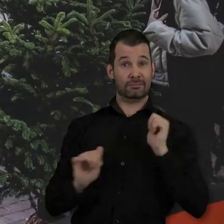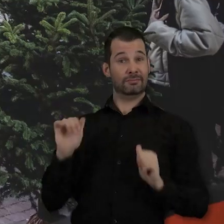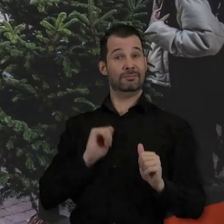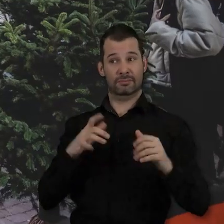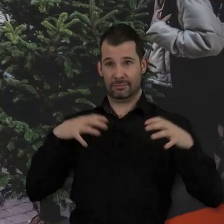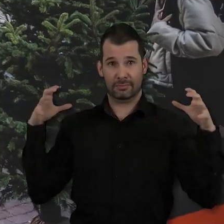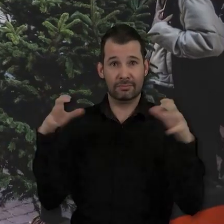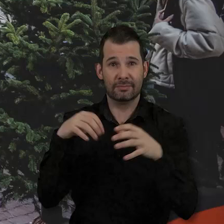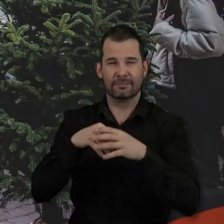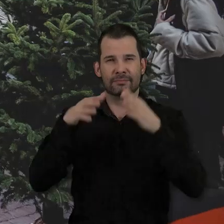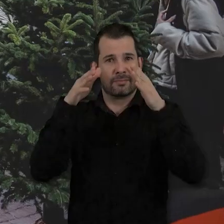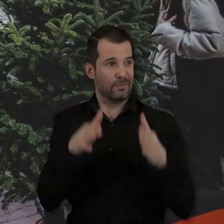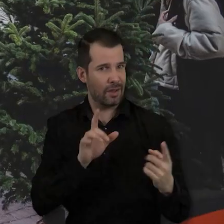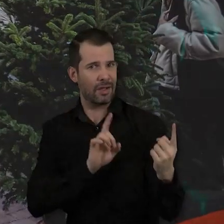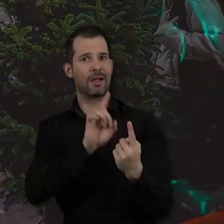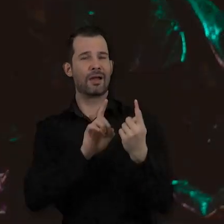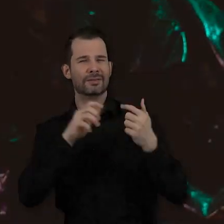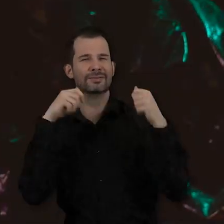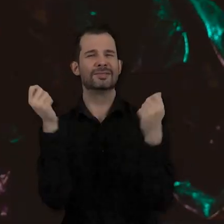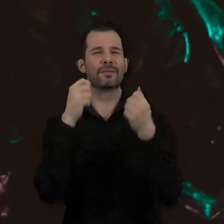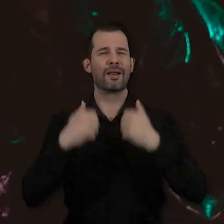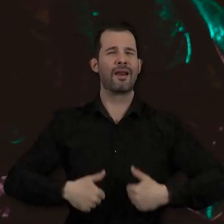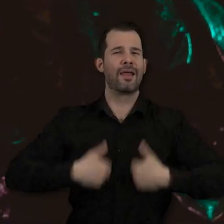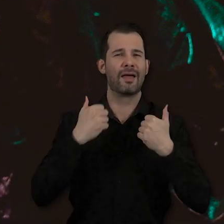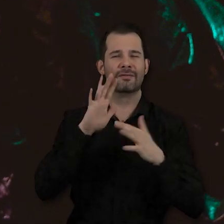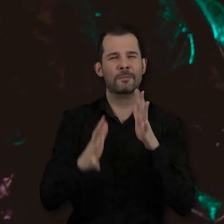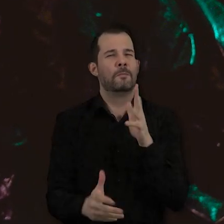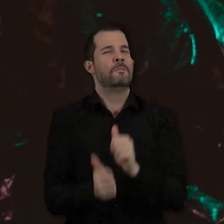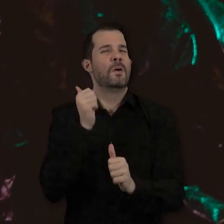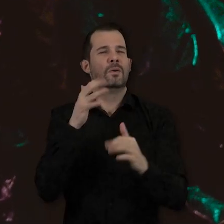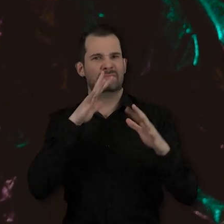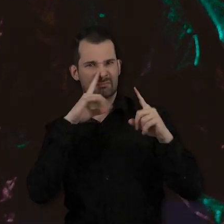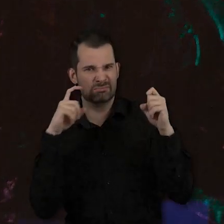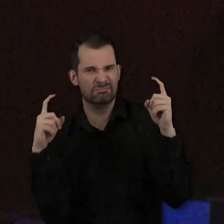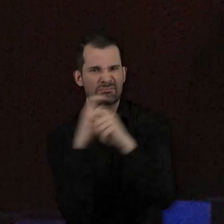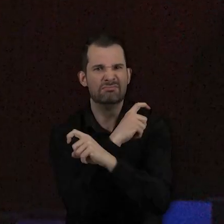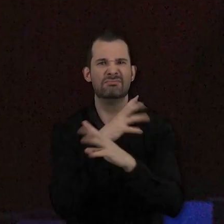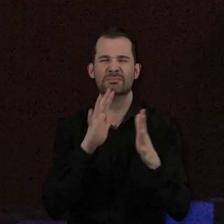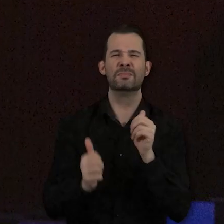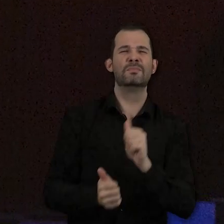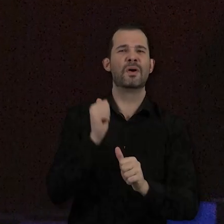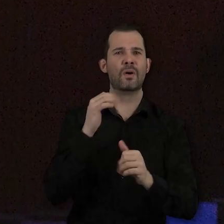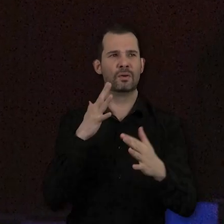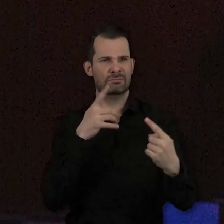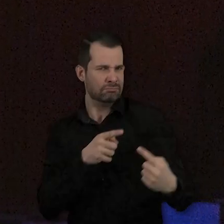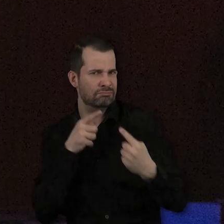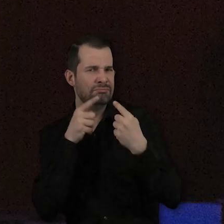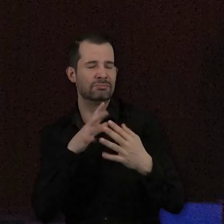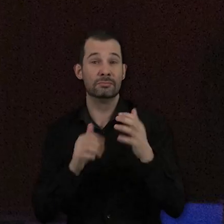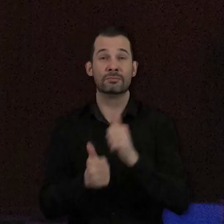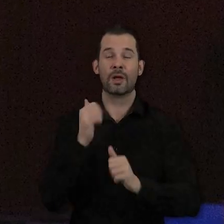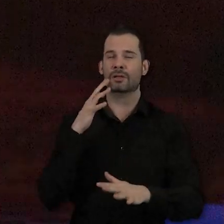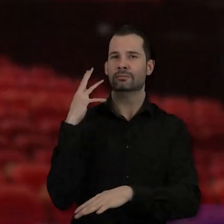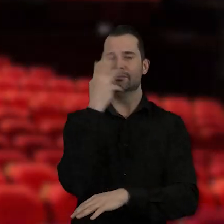en os pour célébrer la vie dans ce qu'elle a de plus complexe, plus troublante et de magnifique